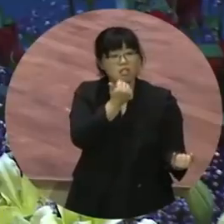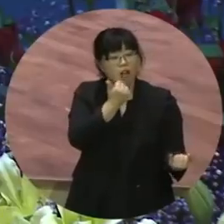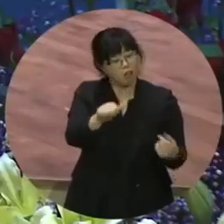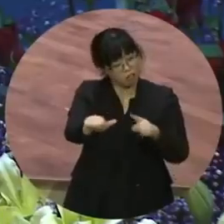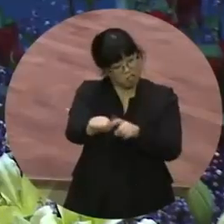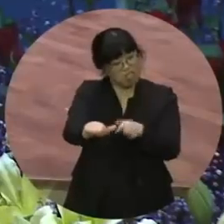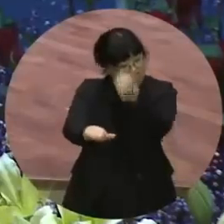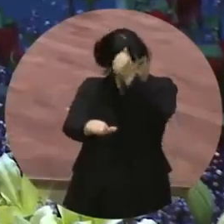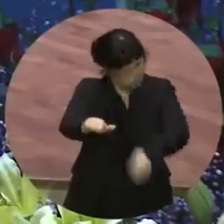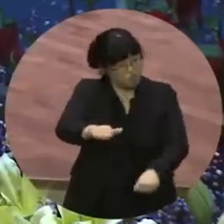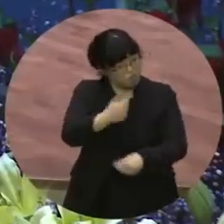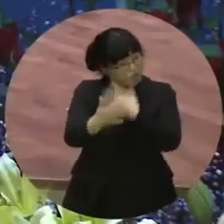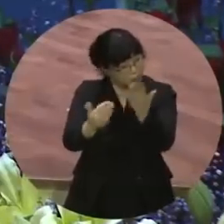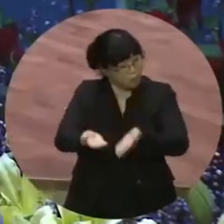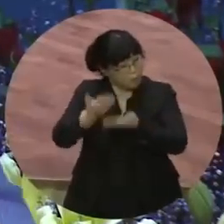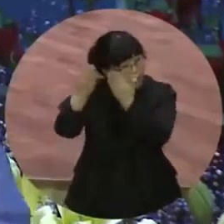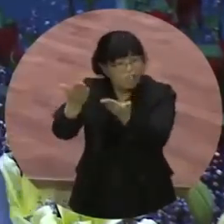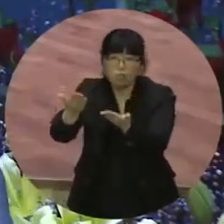이 영감이 미쳤나?